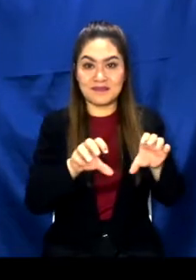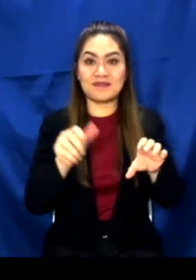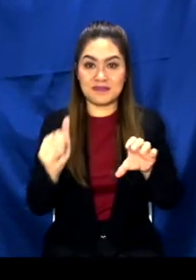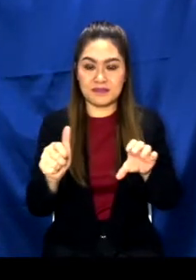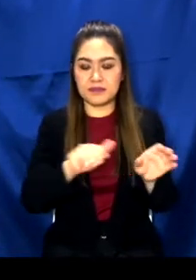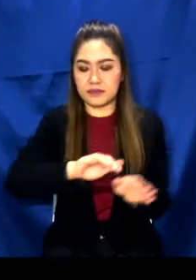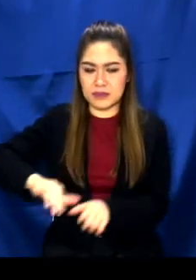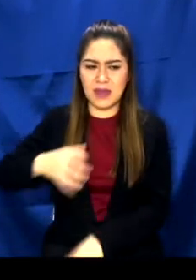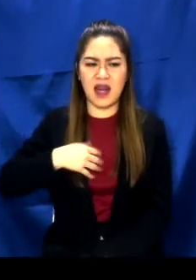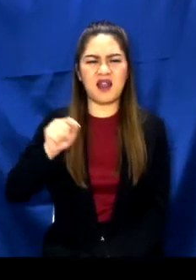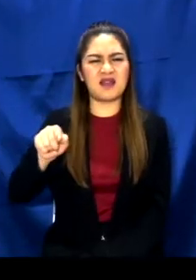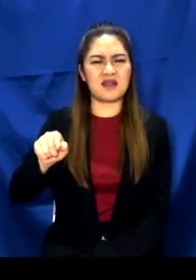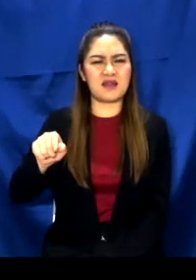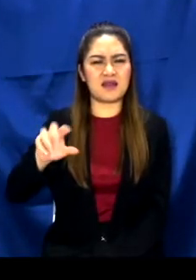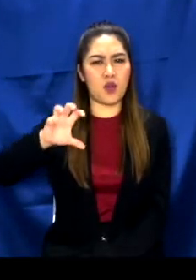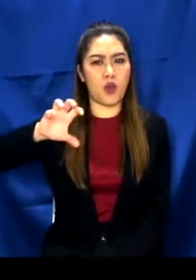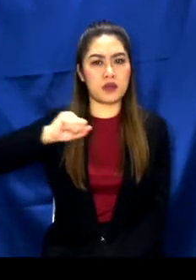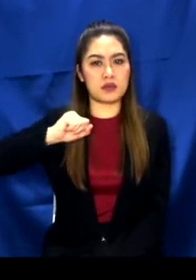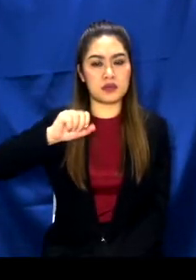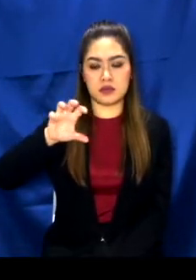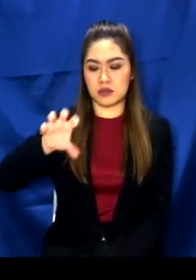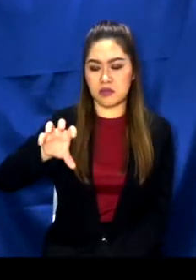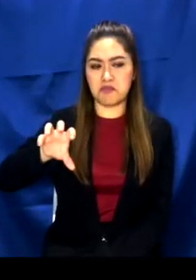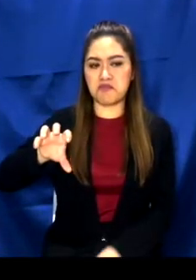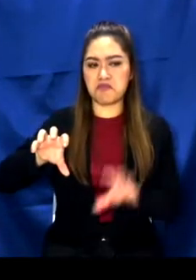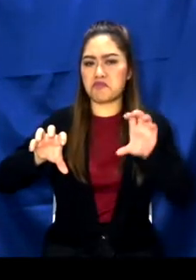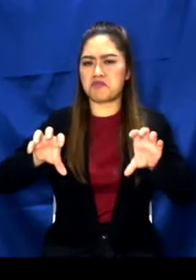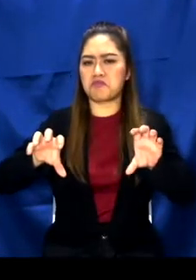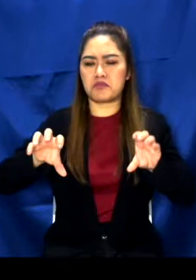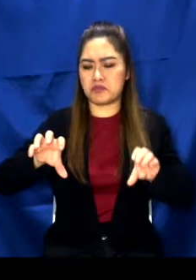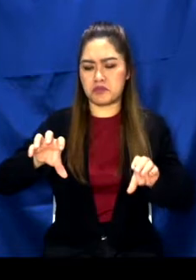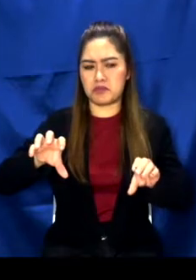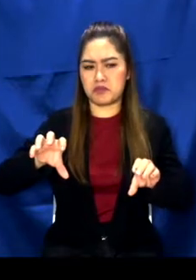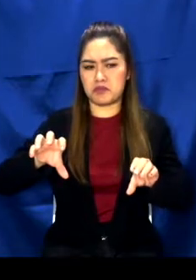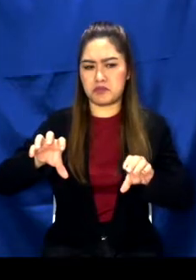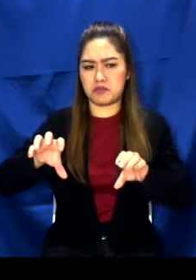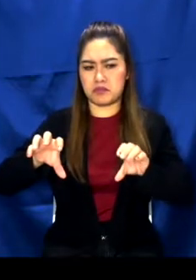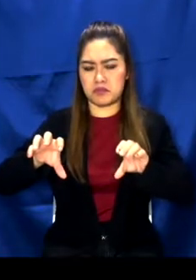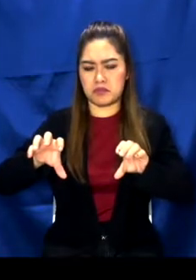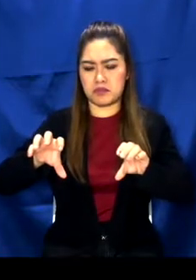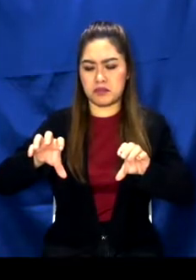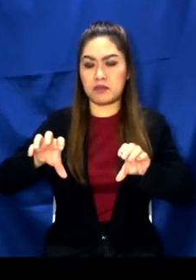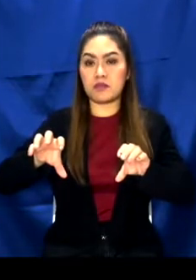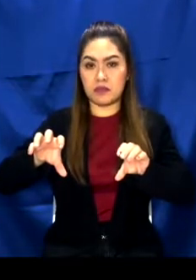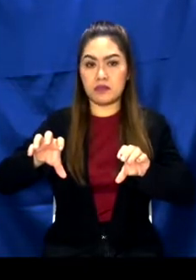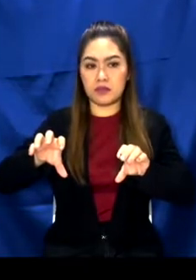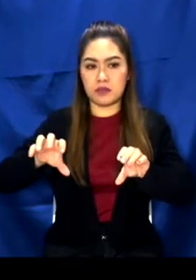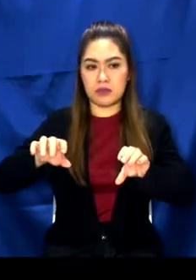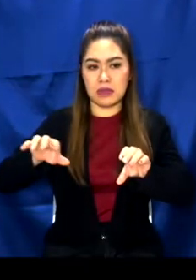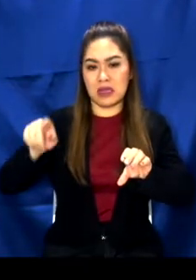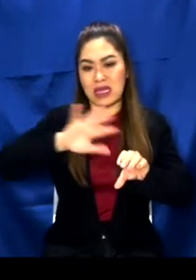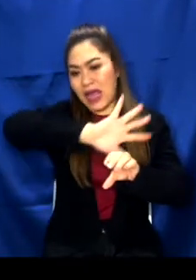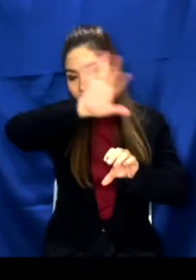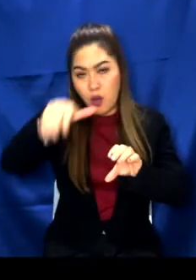นเราอยากได้แค่ตัวนี้ตัวเนี้ยเราไม่ต้องการเราก็จับคลิกลากคุมทั้งหมดนะคะคุมวัต